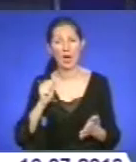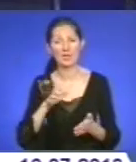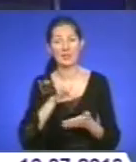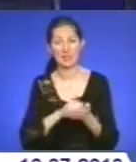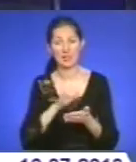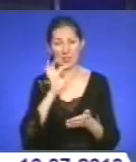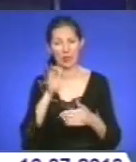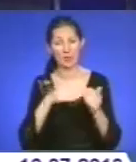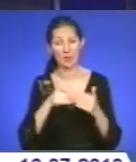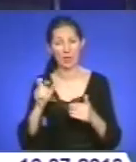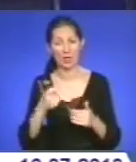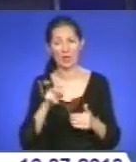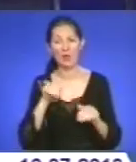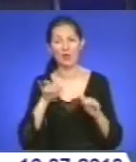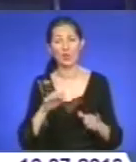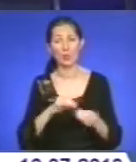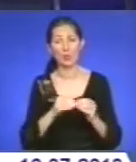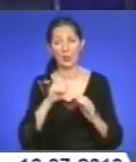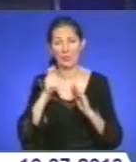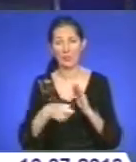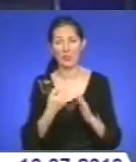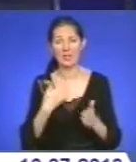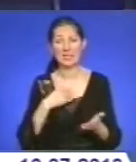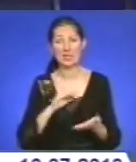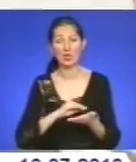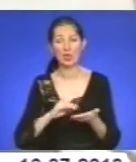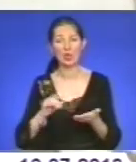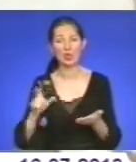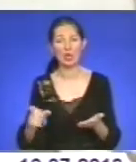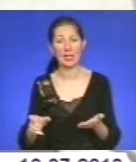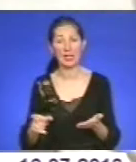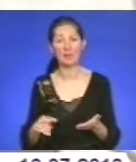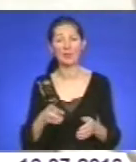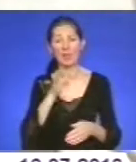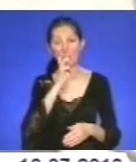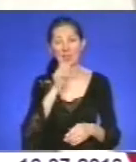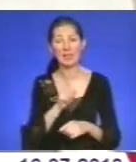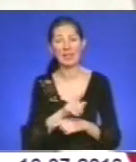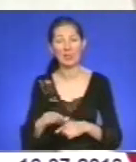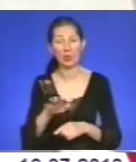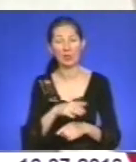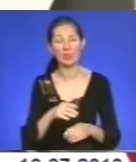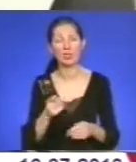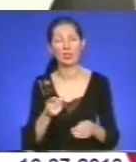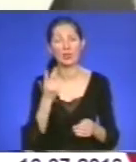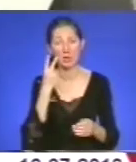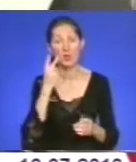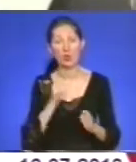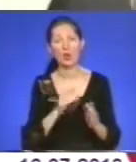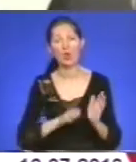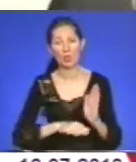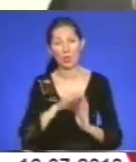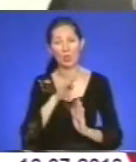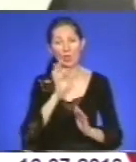Як вирішуватимуть проблему, дізнавалися наші кореспонденти. Зарплати на Тернопільщині стабільно зростають, каже